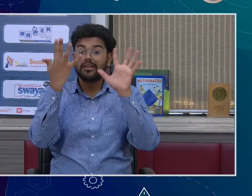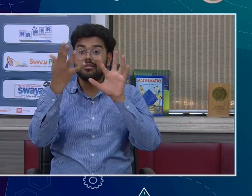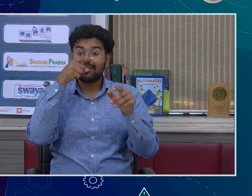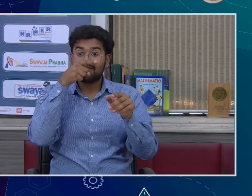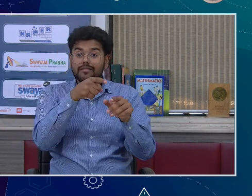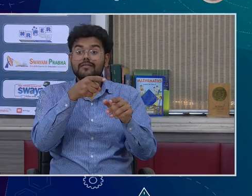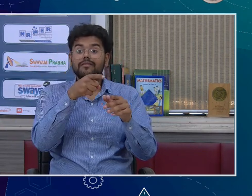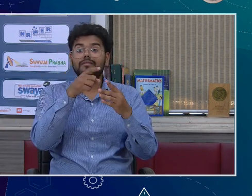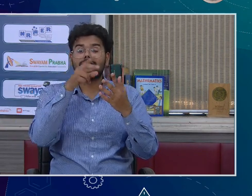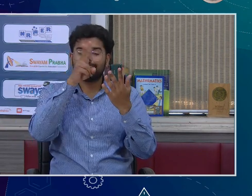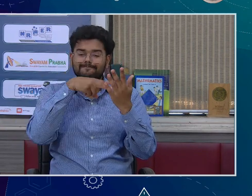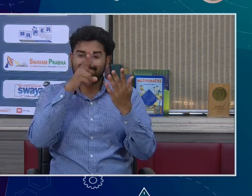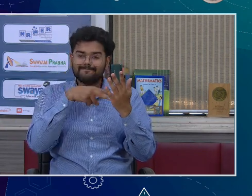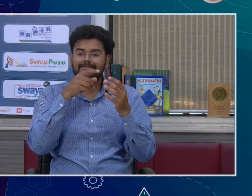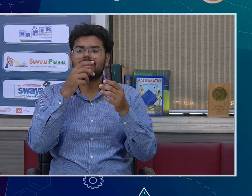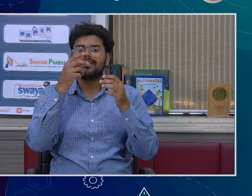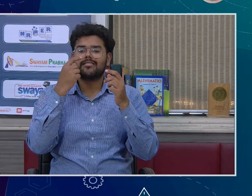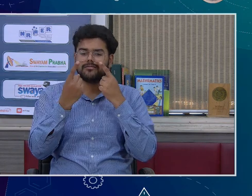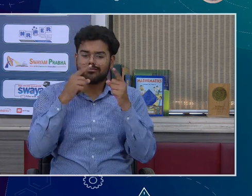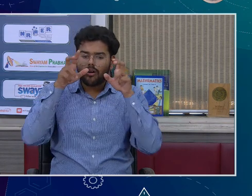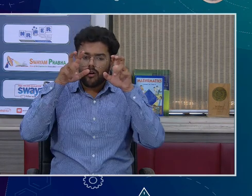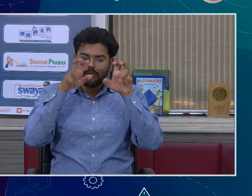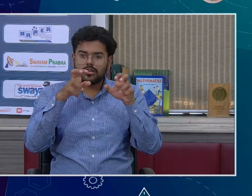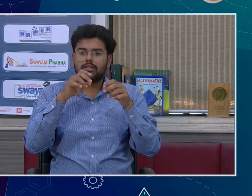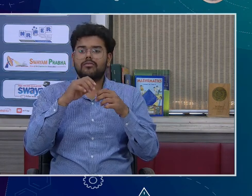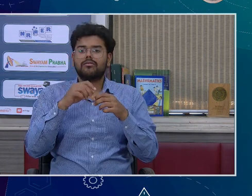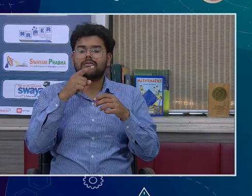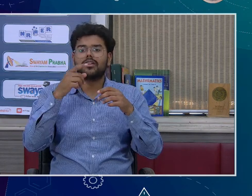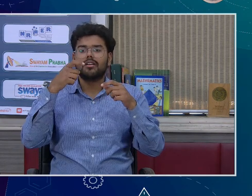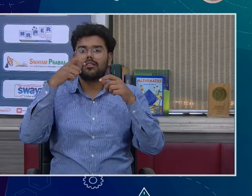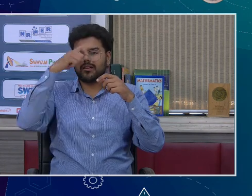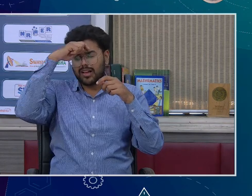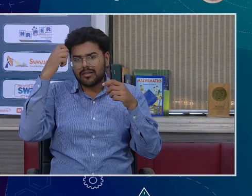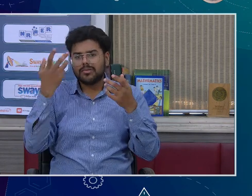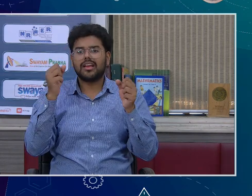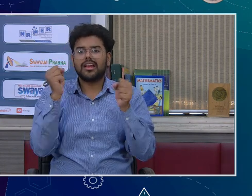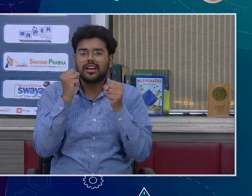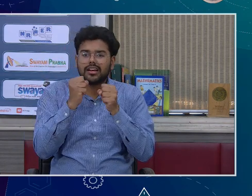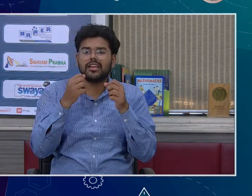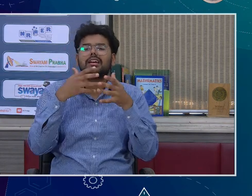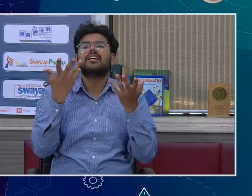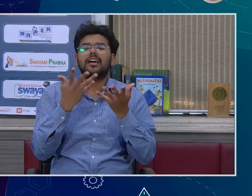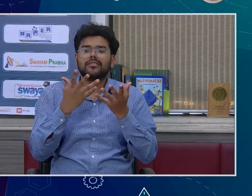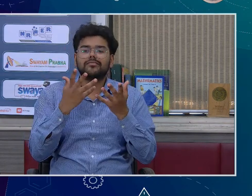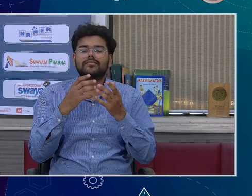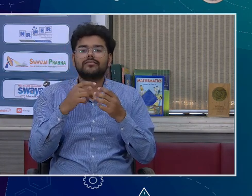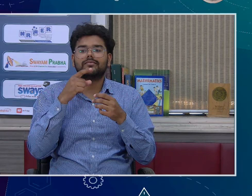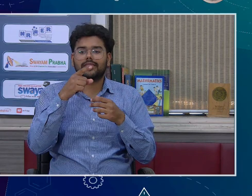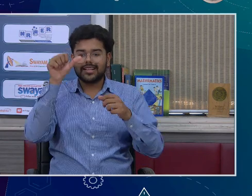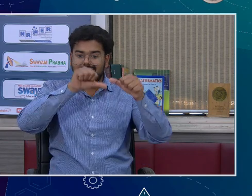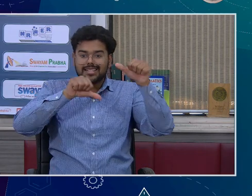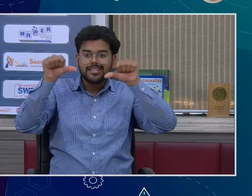का मौसम कैसा होता है, एनवायरमेंट ऑफ दैट प्लेस. सो दिस एक्चुअली टेक्स यू टू रिलेट यू टू द साइंस